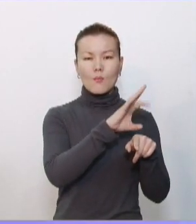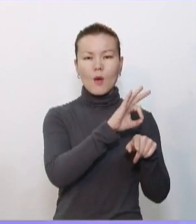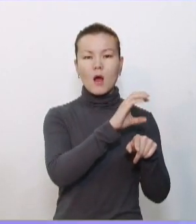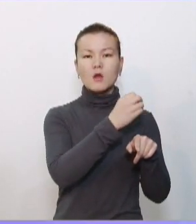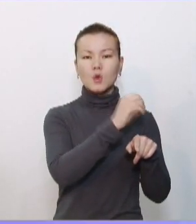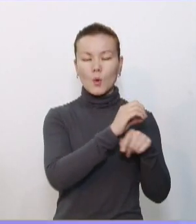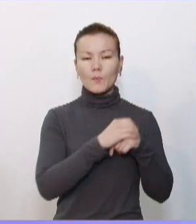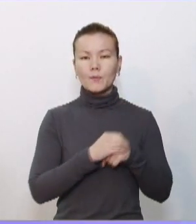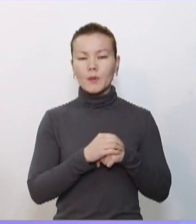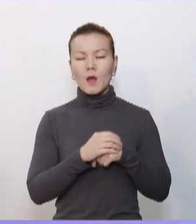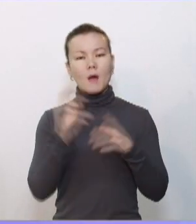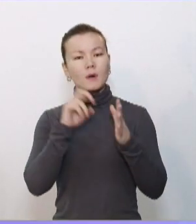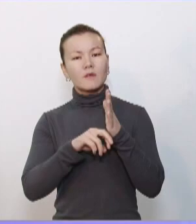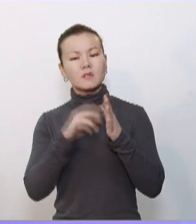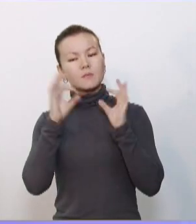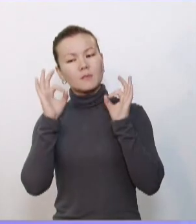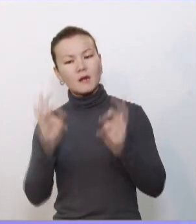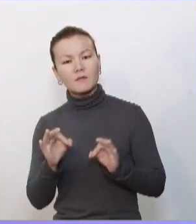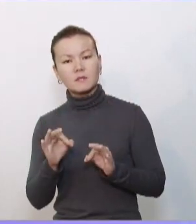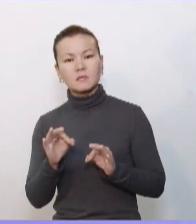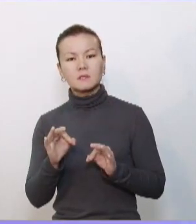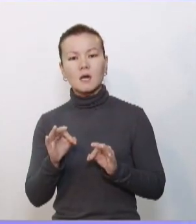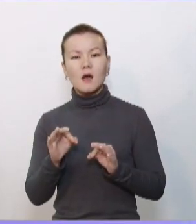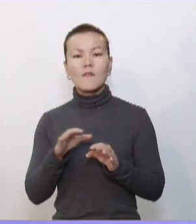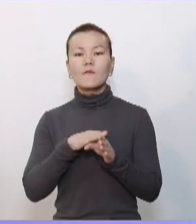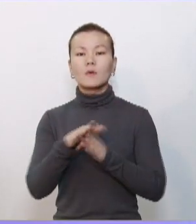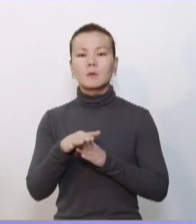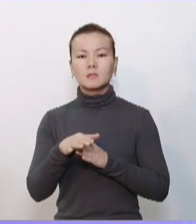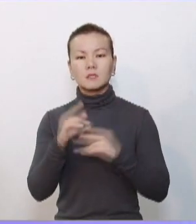Проверьте правильность выполненной работы.